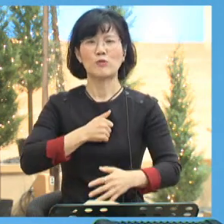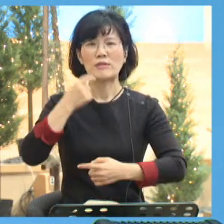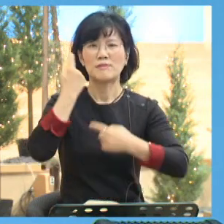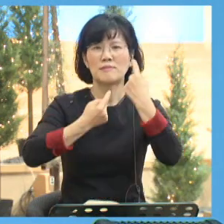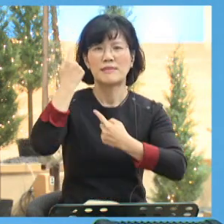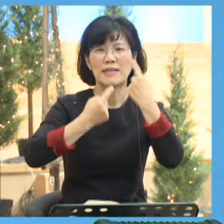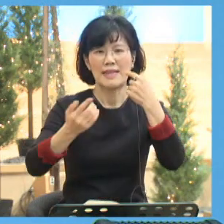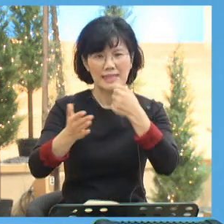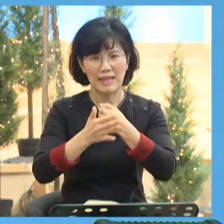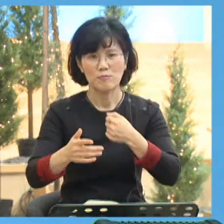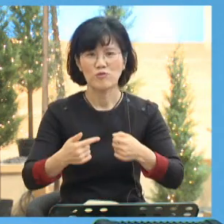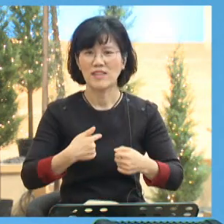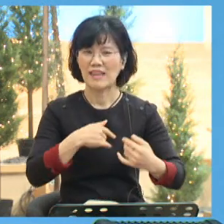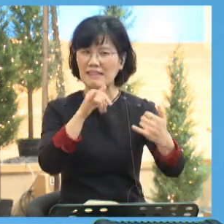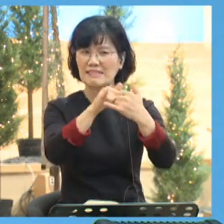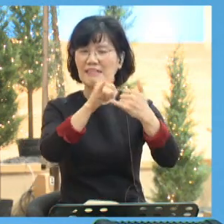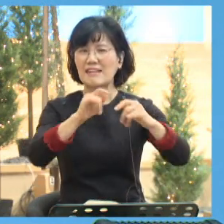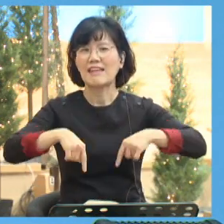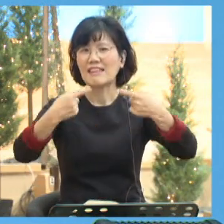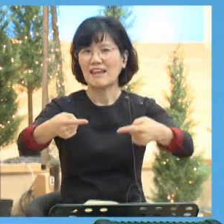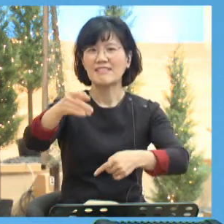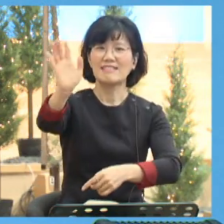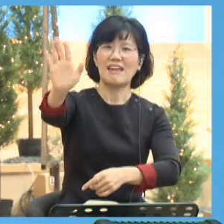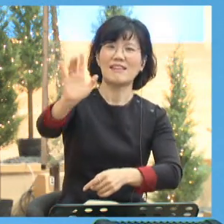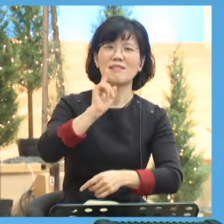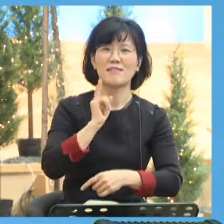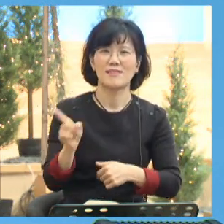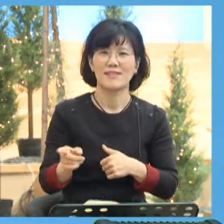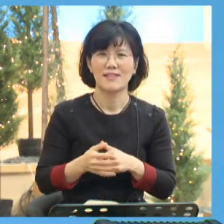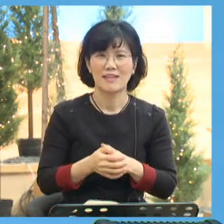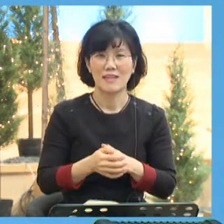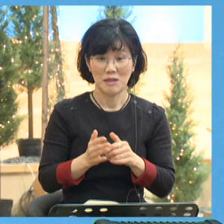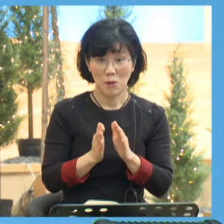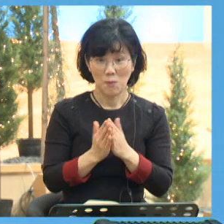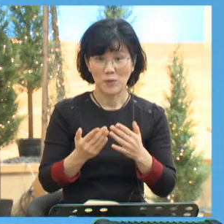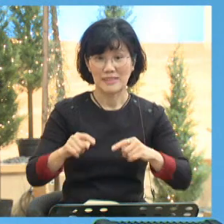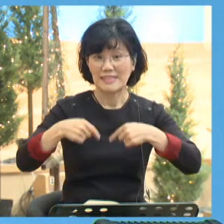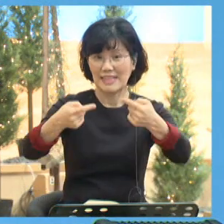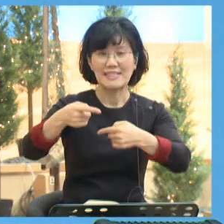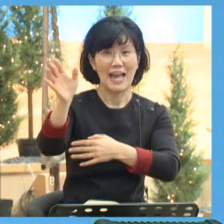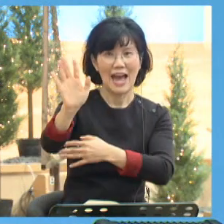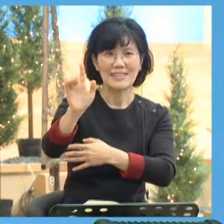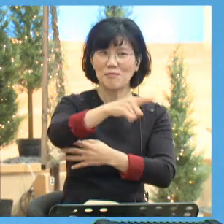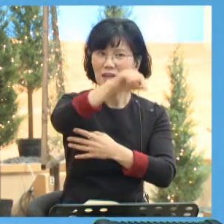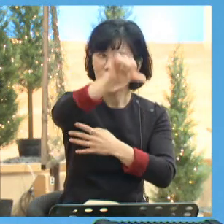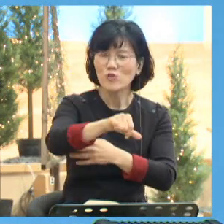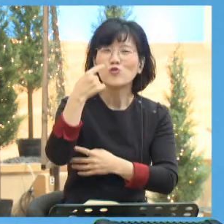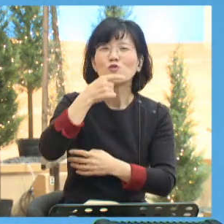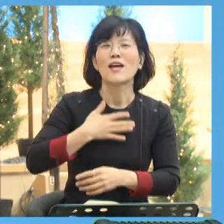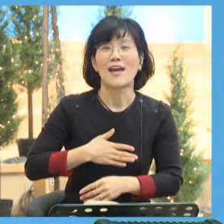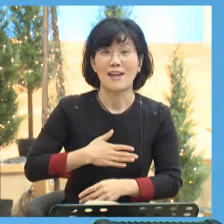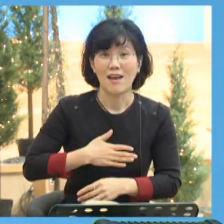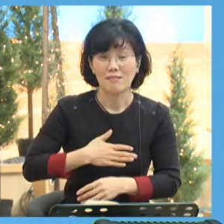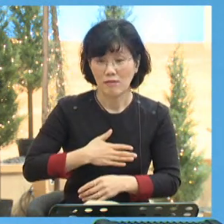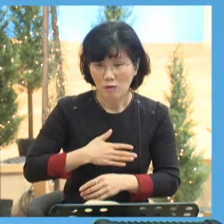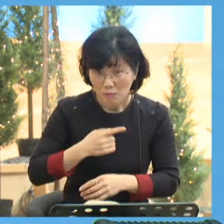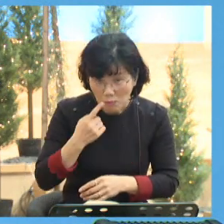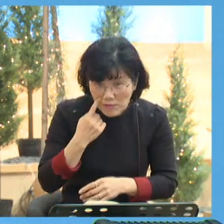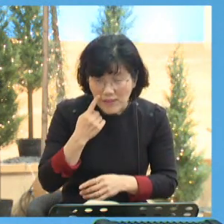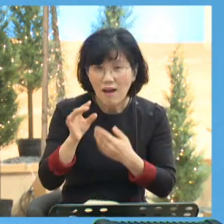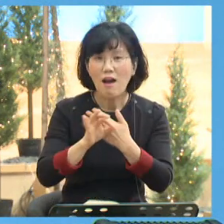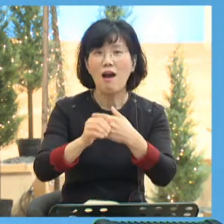그시 일부러 전쟁의 안나가 줬어 본인들이 안나가 주면 안 될 줄 알았거든요 근데 이겨